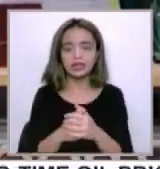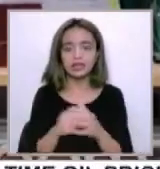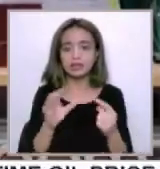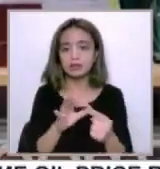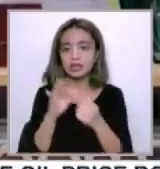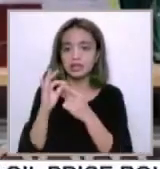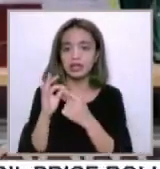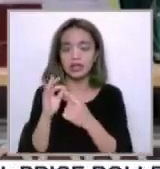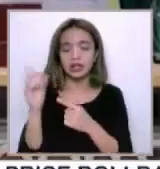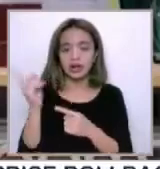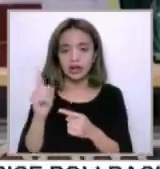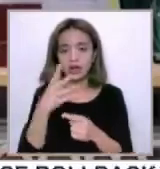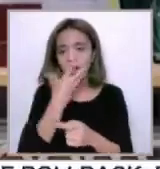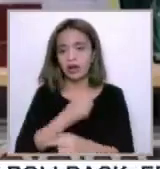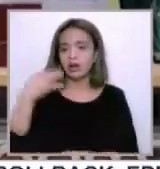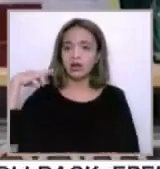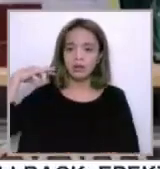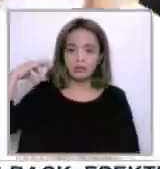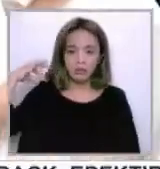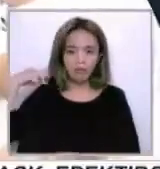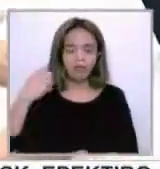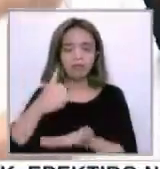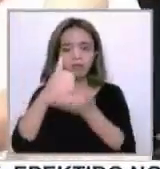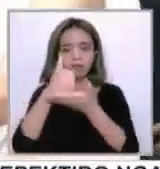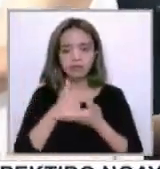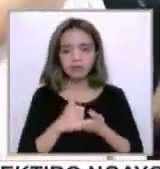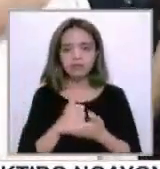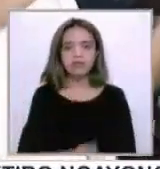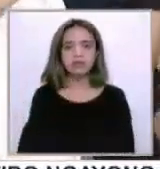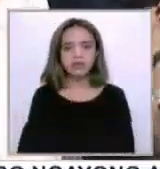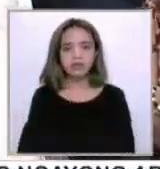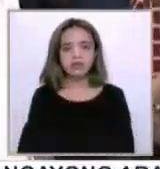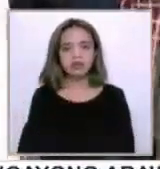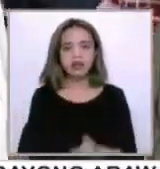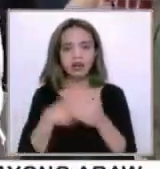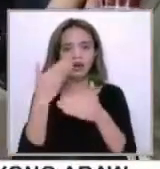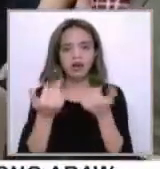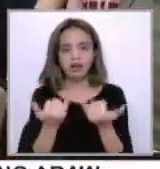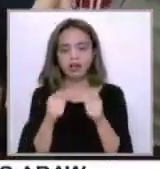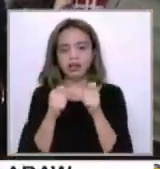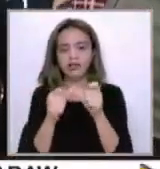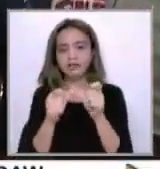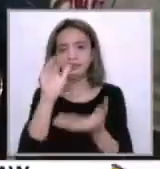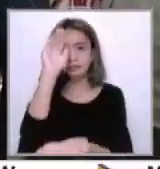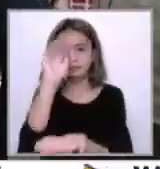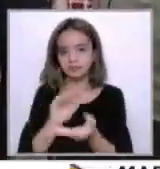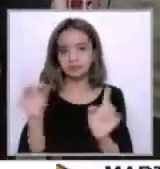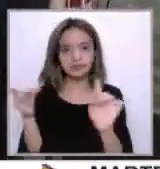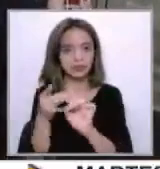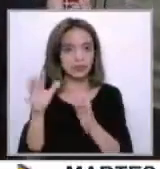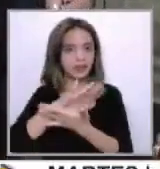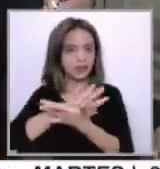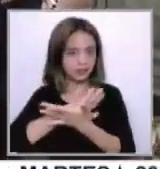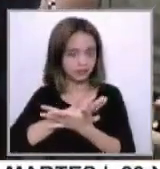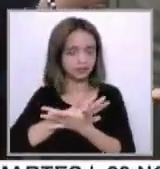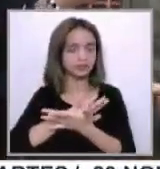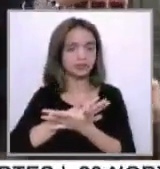mga magbo-volunteer na tumulong para sa araw na to. At sa harap ng patuloy na pagbaba ng mga kaso, iniulat ng DOH na